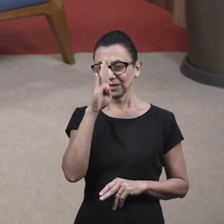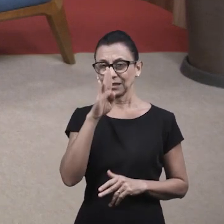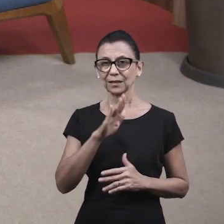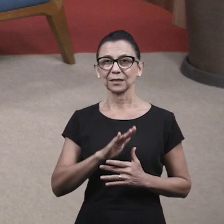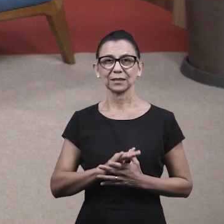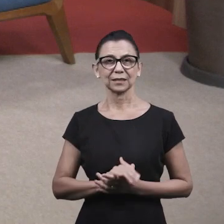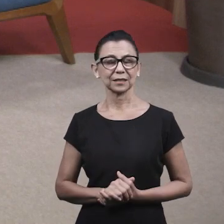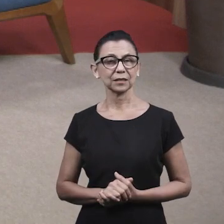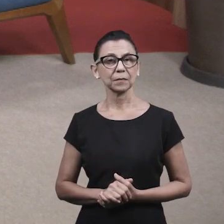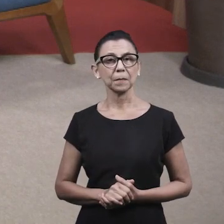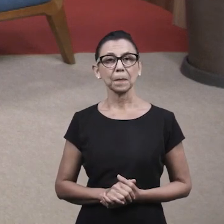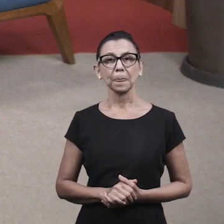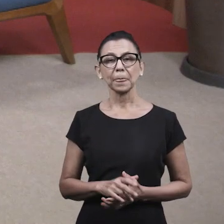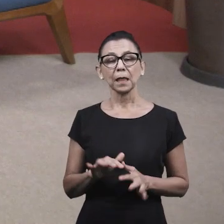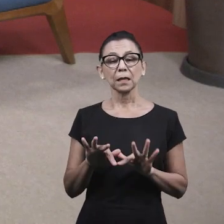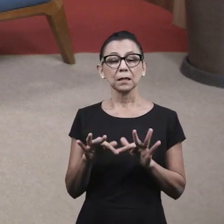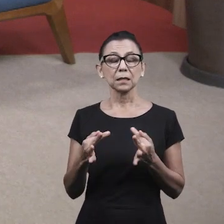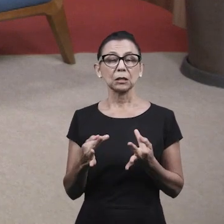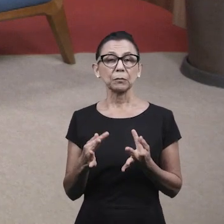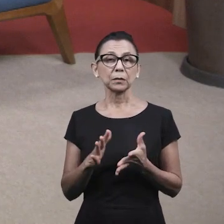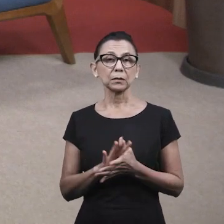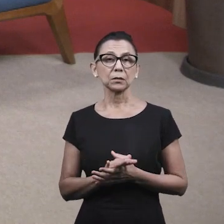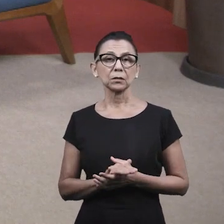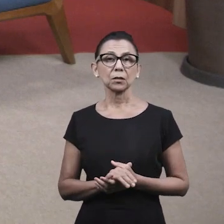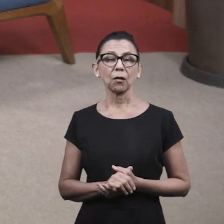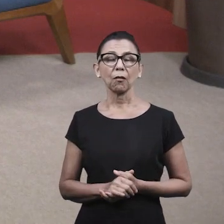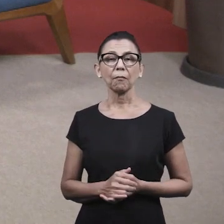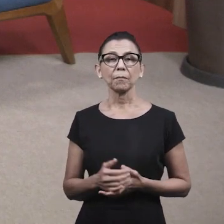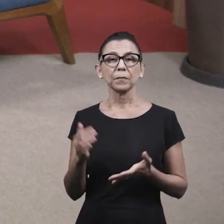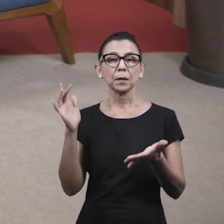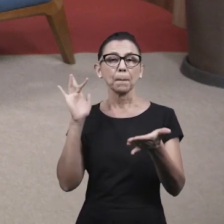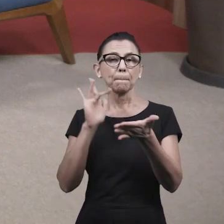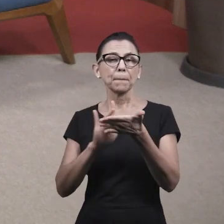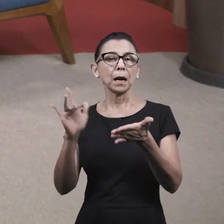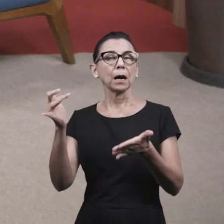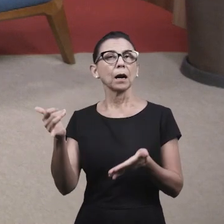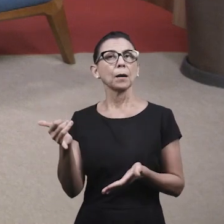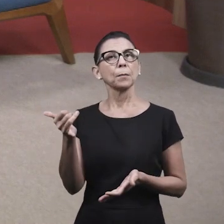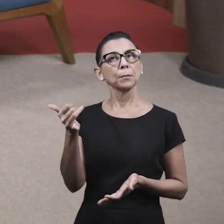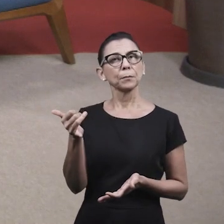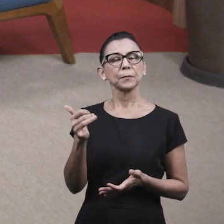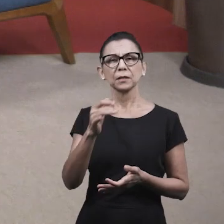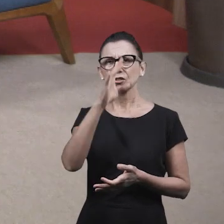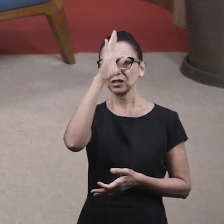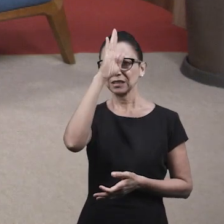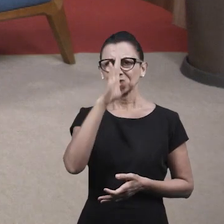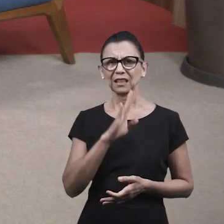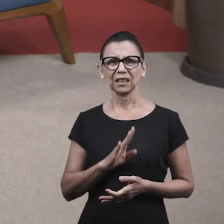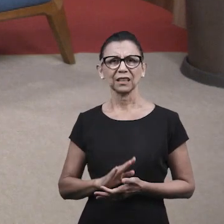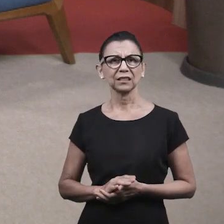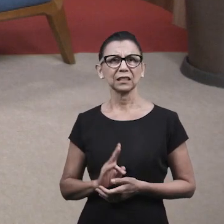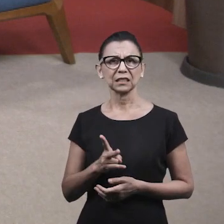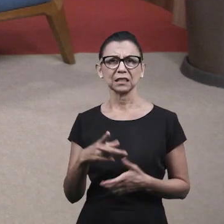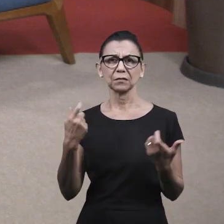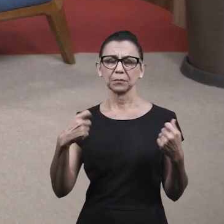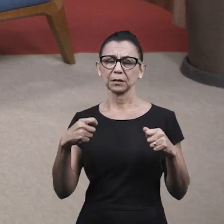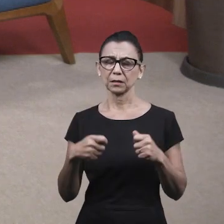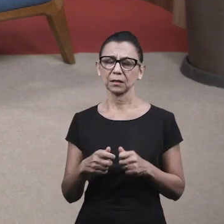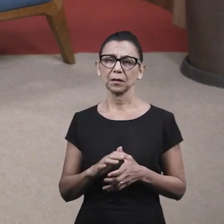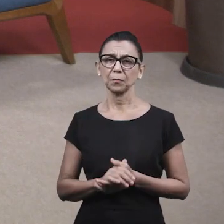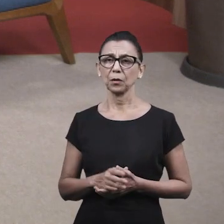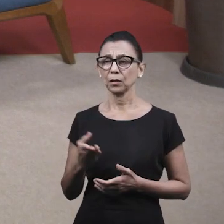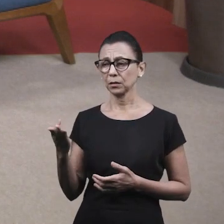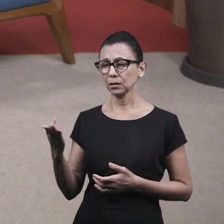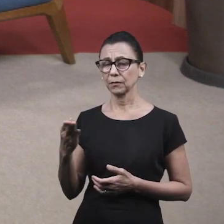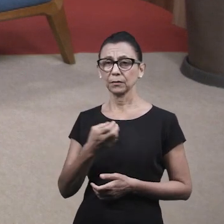totalement gratuite. Il vous suffit d'appeler un numéro qui est gratuit. Vous pouvez appeler toujours quand vous